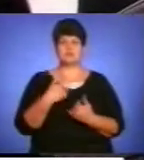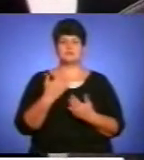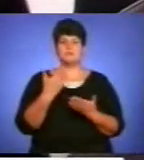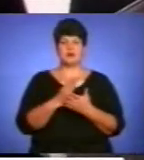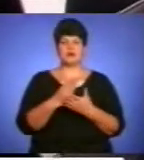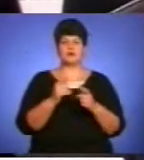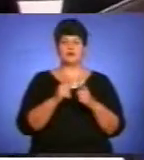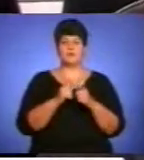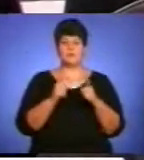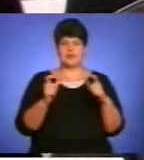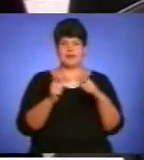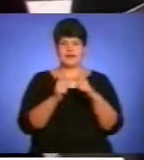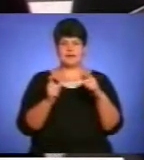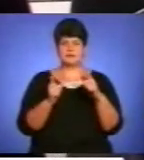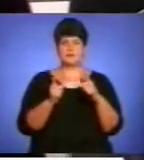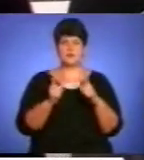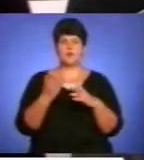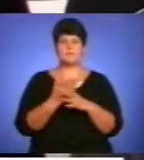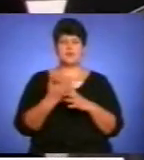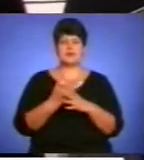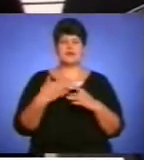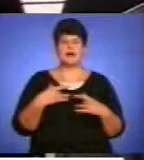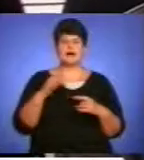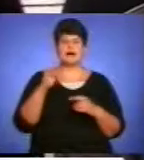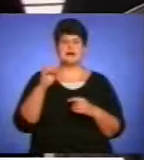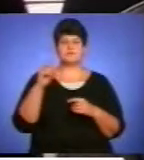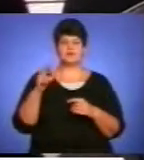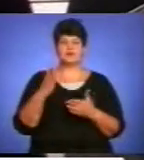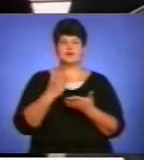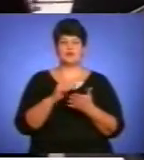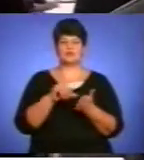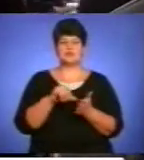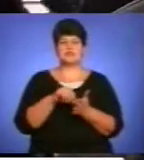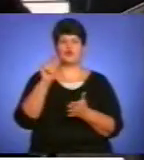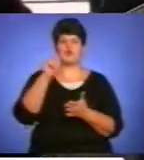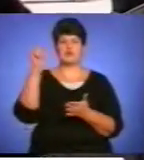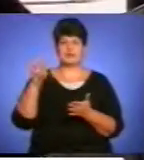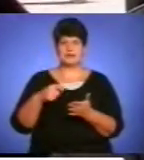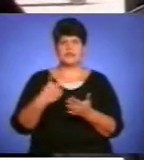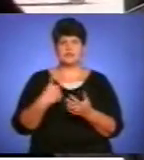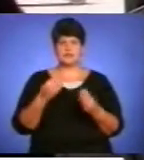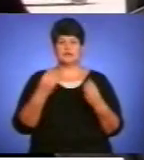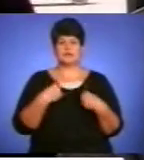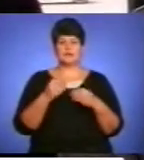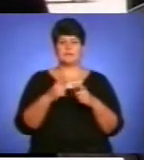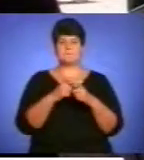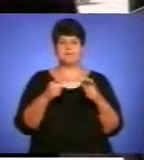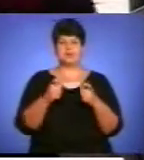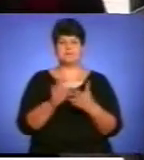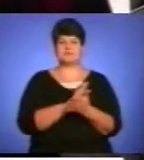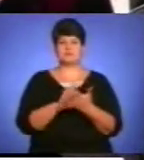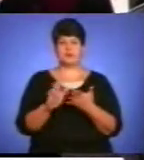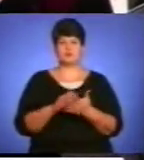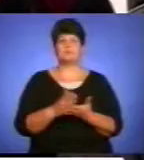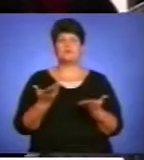попіга, я репресований, маю учасника війни. І мені дають білет безплатно. А де